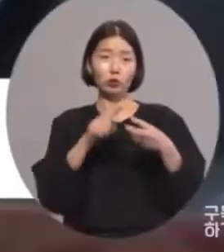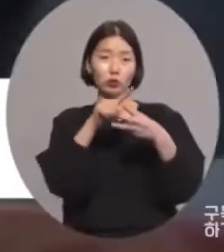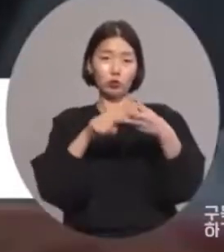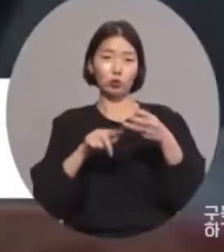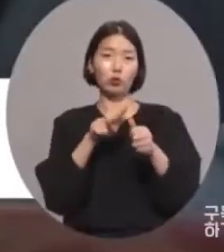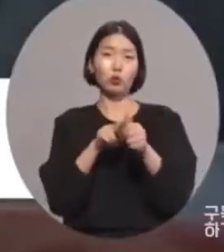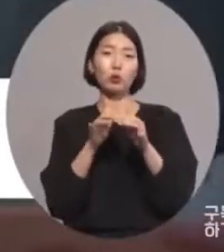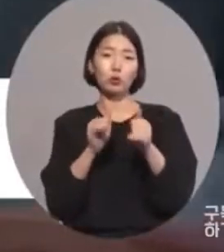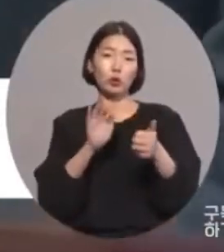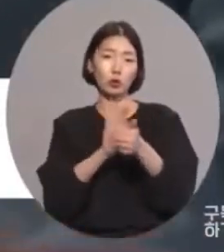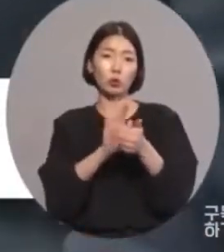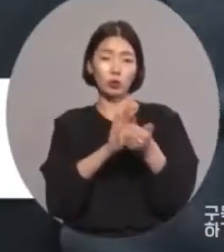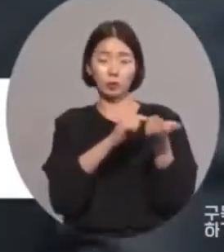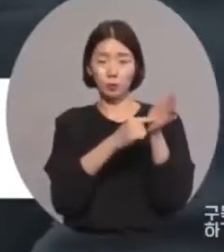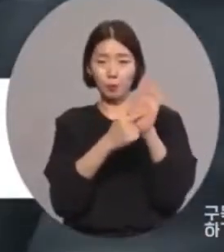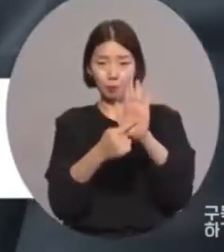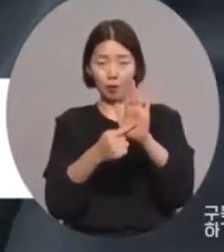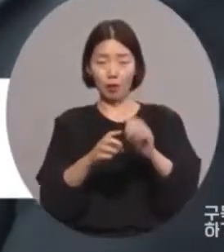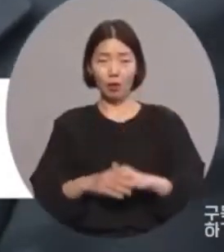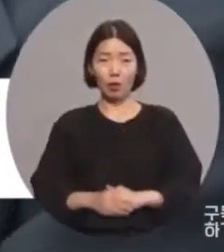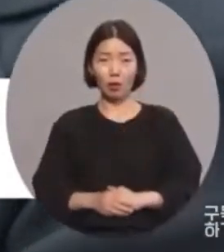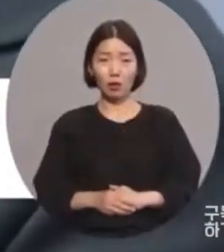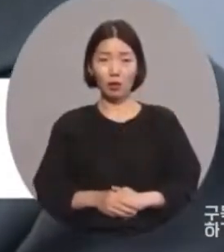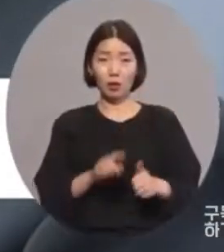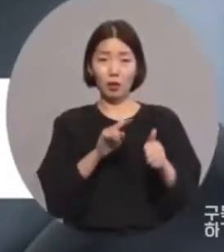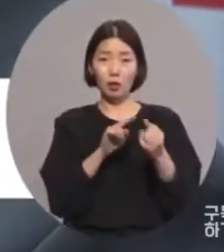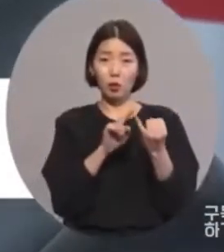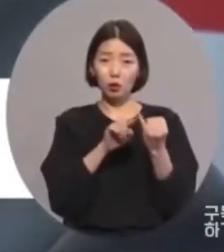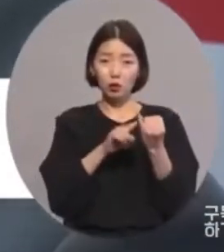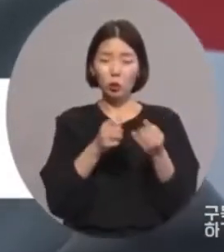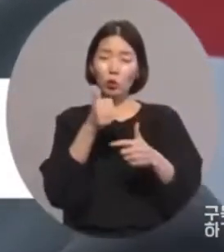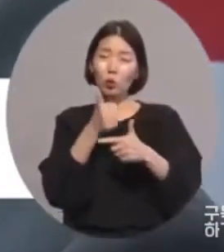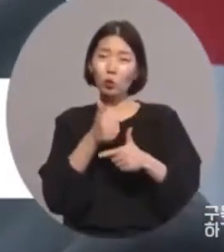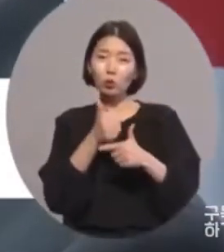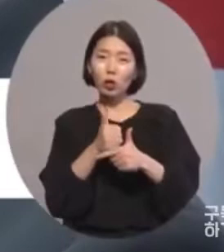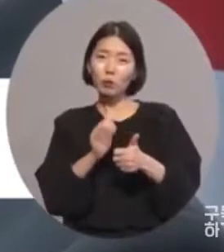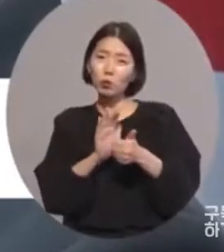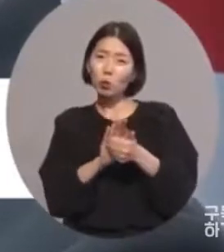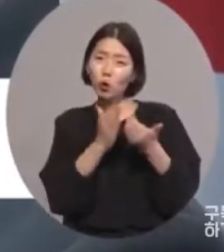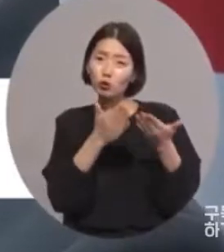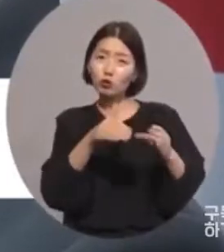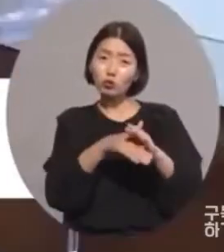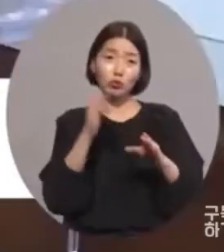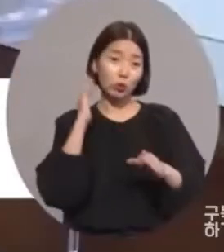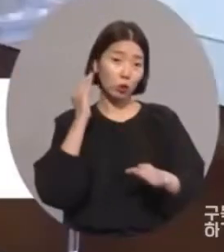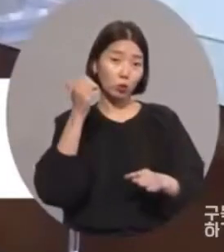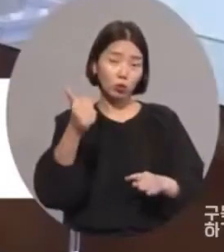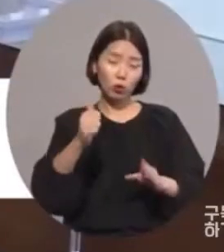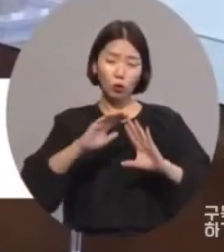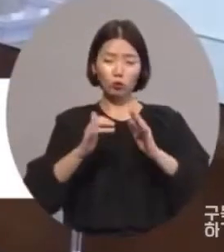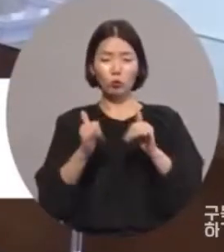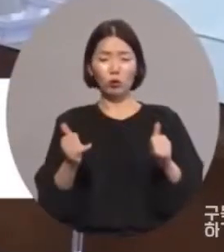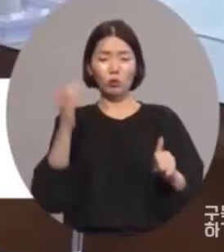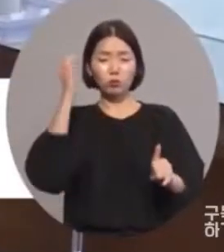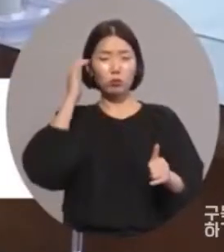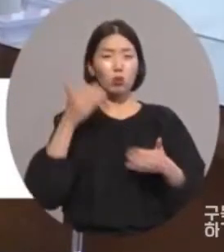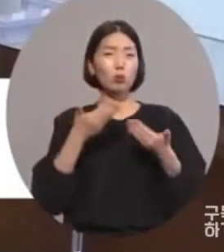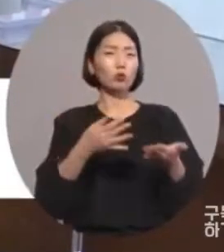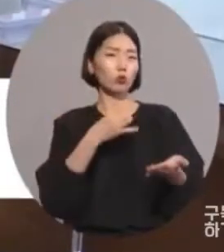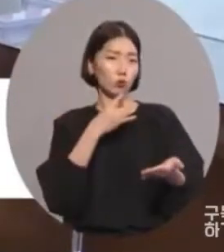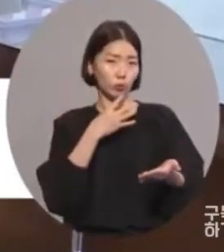후보를 돕겠다고 밝혔습니다. 조 전 의원은 호남이 전폭적으로 밀어준 문재인 정권은 국민에게 고통만